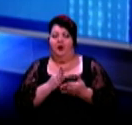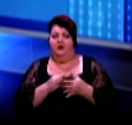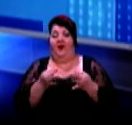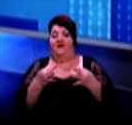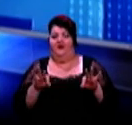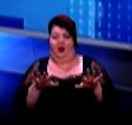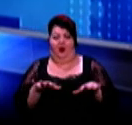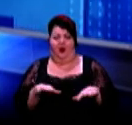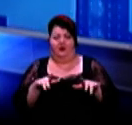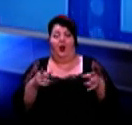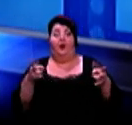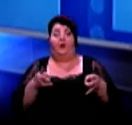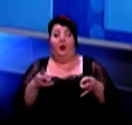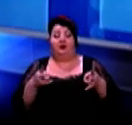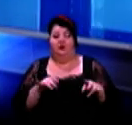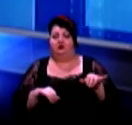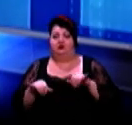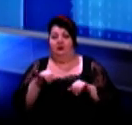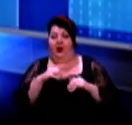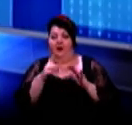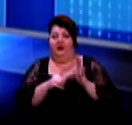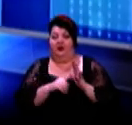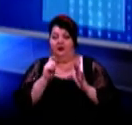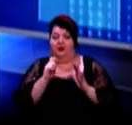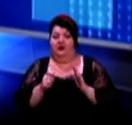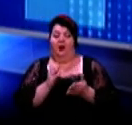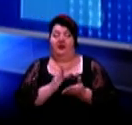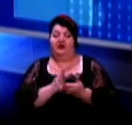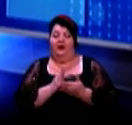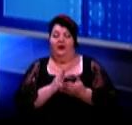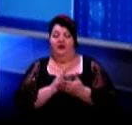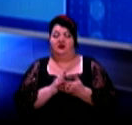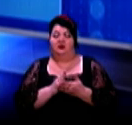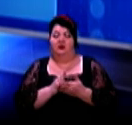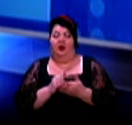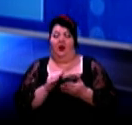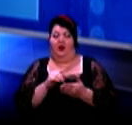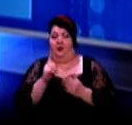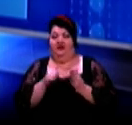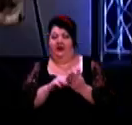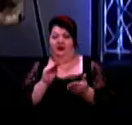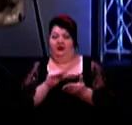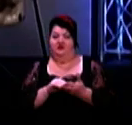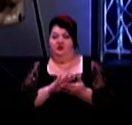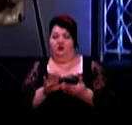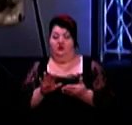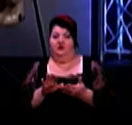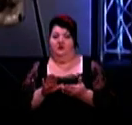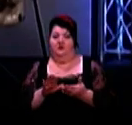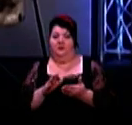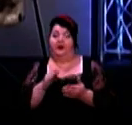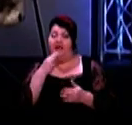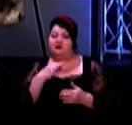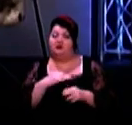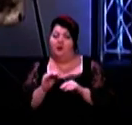потреби роботодавців, але питання надання статусу при наявності підходящої роботи зараз не стоїть. Зрозуміло. Скажіть, будь ласка, якщо